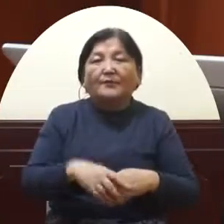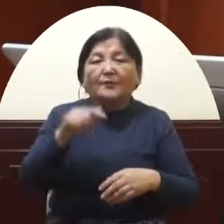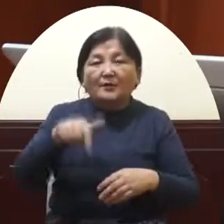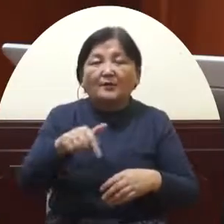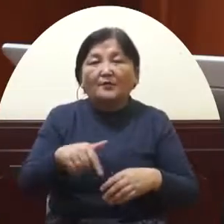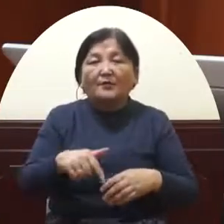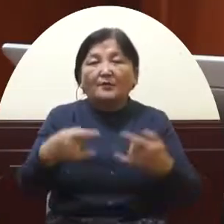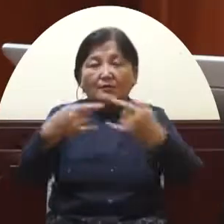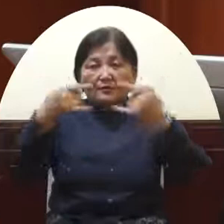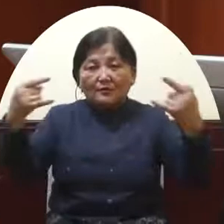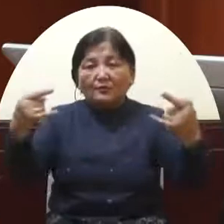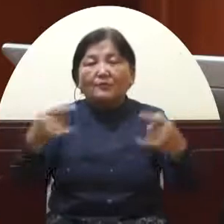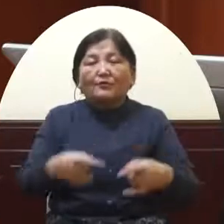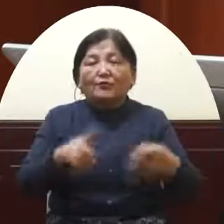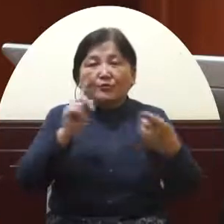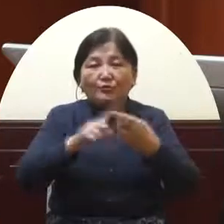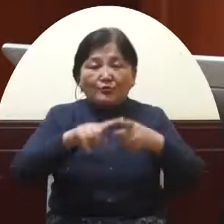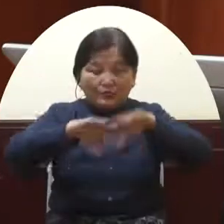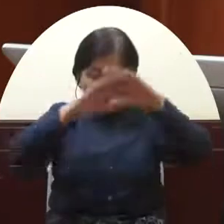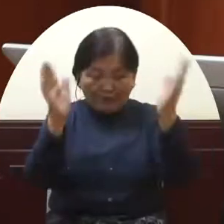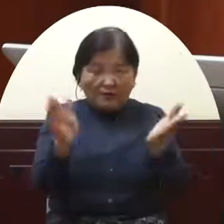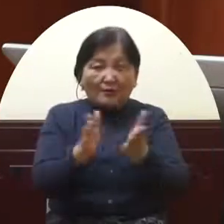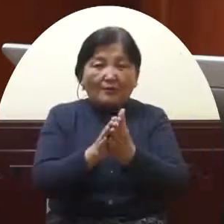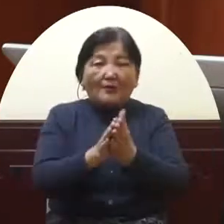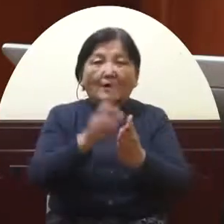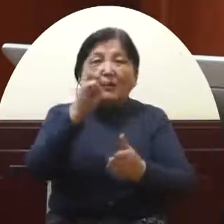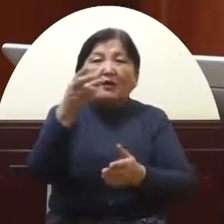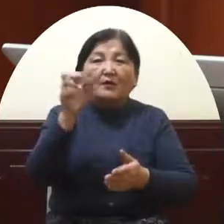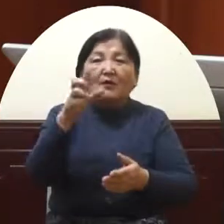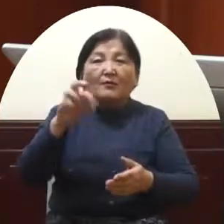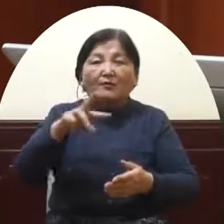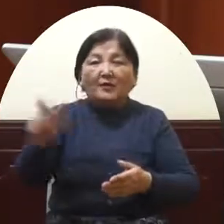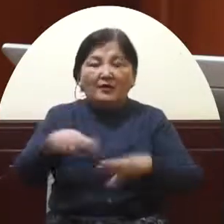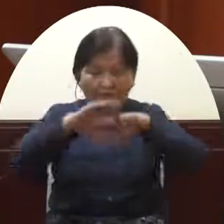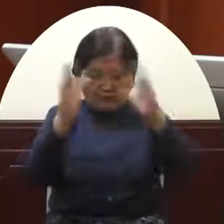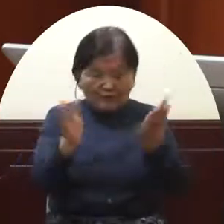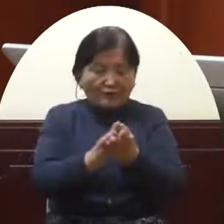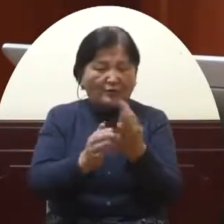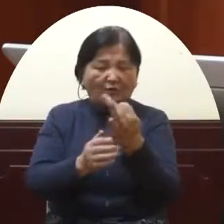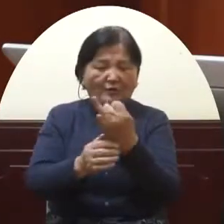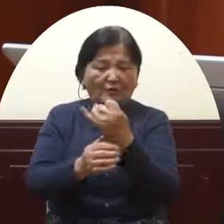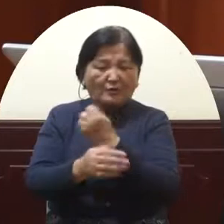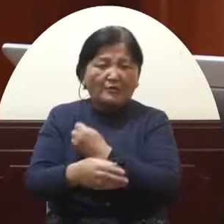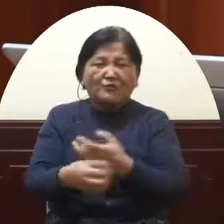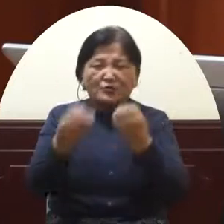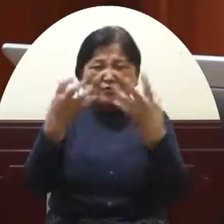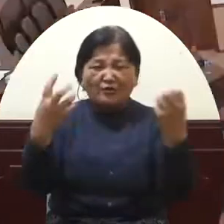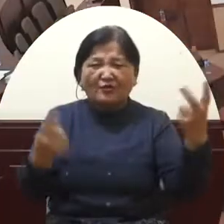өргөн орон нутагт байгаа үндэсний хэмжээнд байгаа телевизүүд дээр нь кабелийн телевизийг нэмэх юм бол бас зөндөө олонтой гарна.